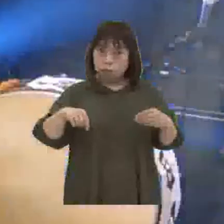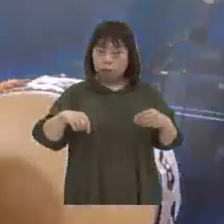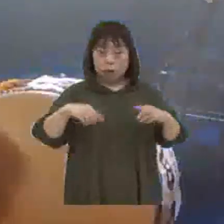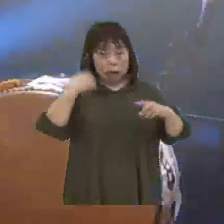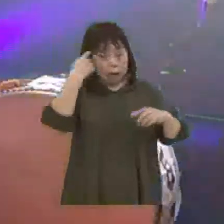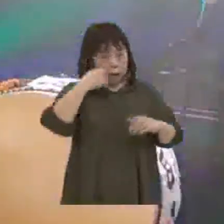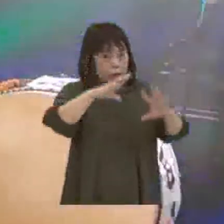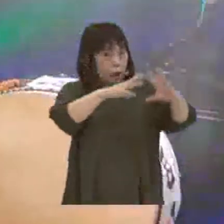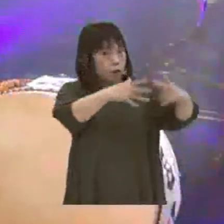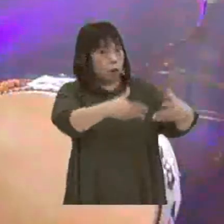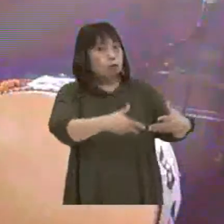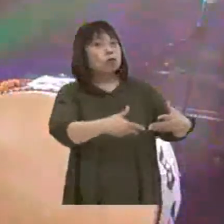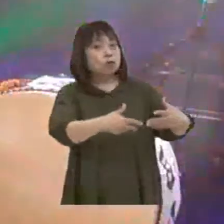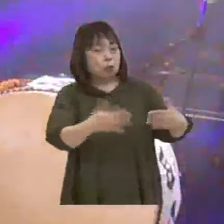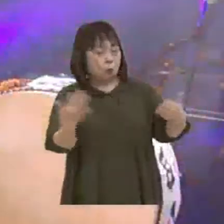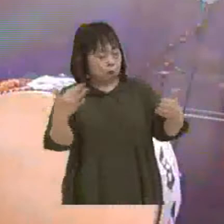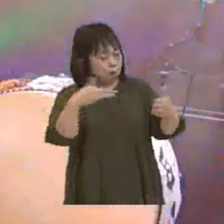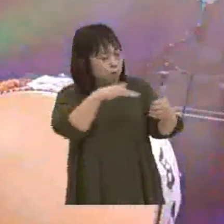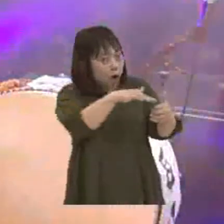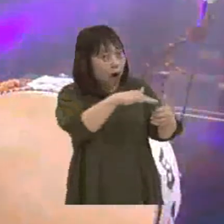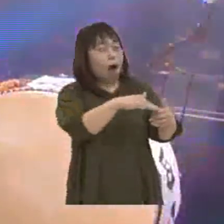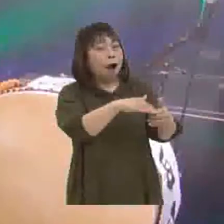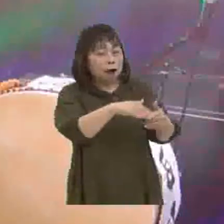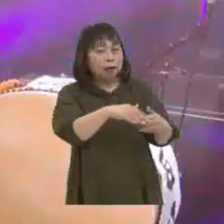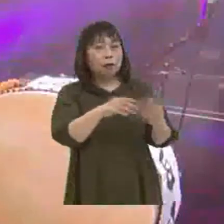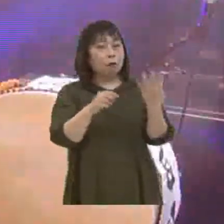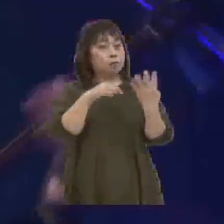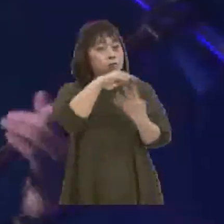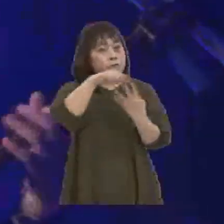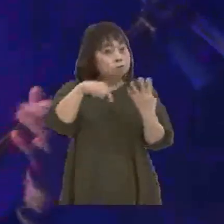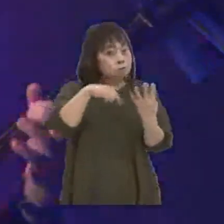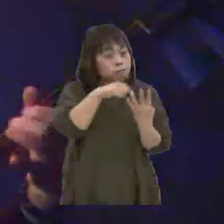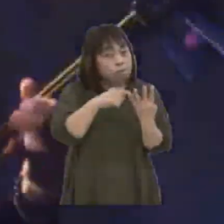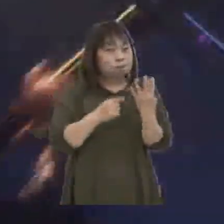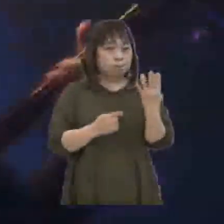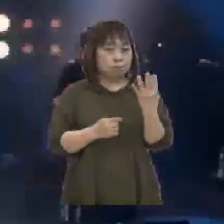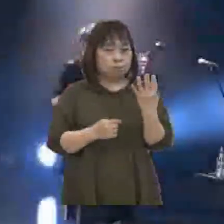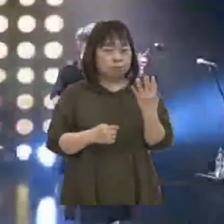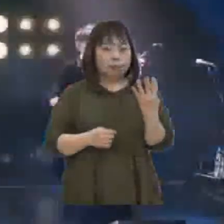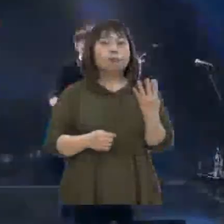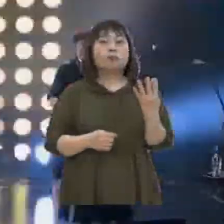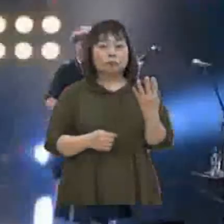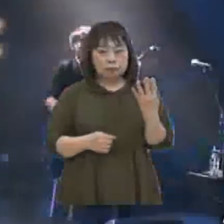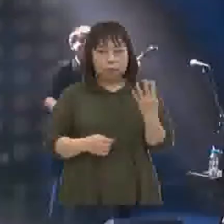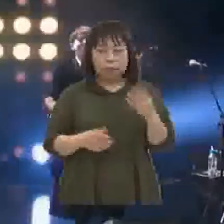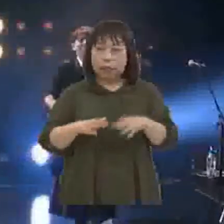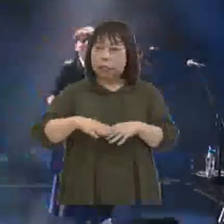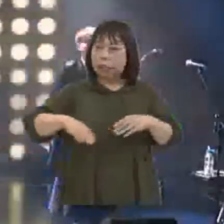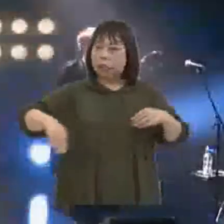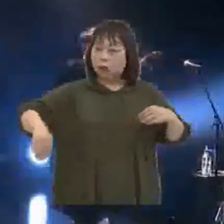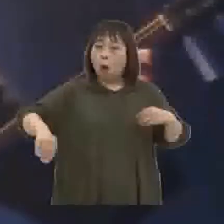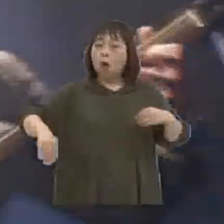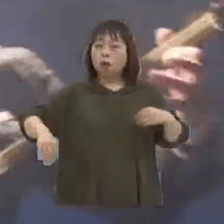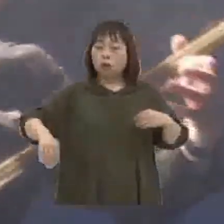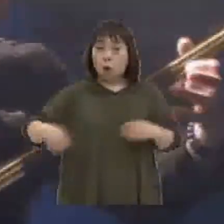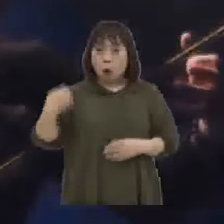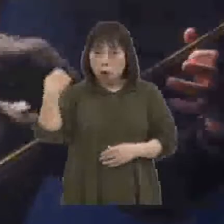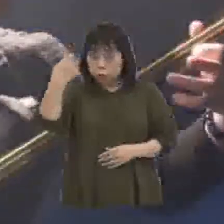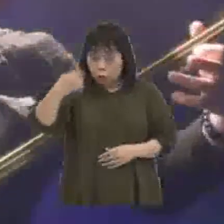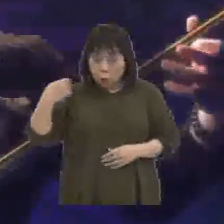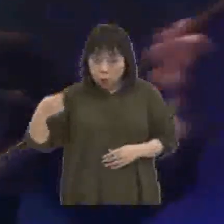ける異色の音楽ユニット龍馬四重奏、和洋の伝統楽器の一流プレイヤーたちが集